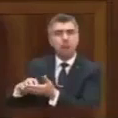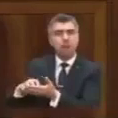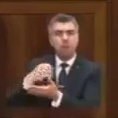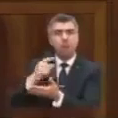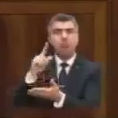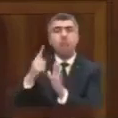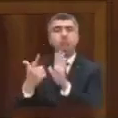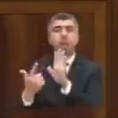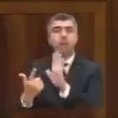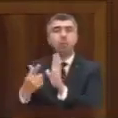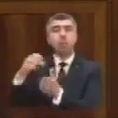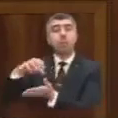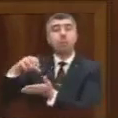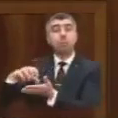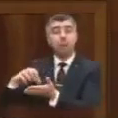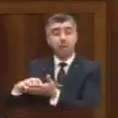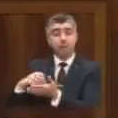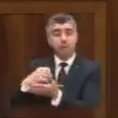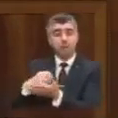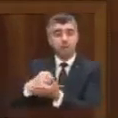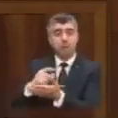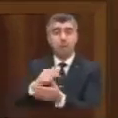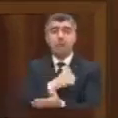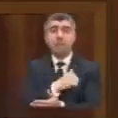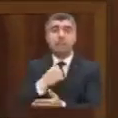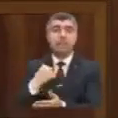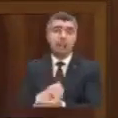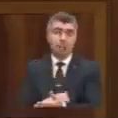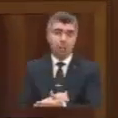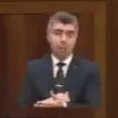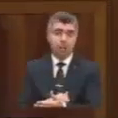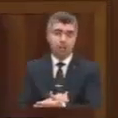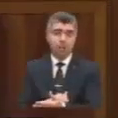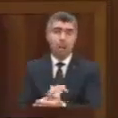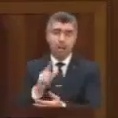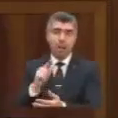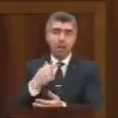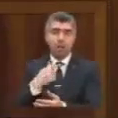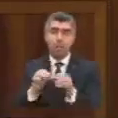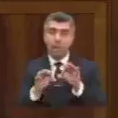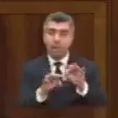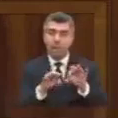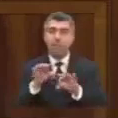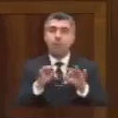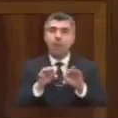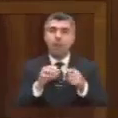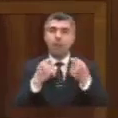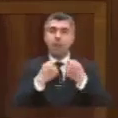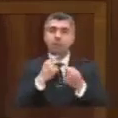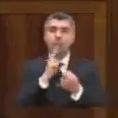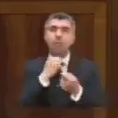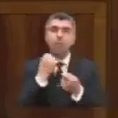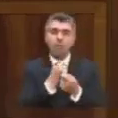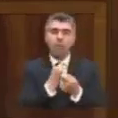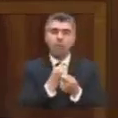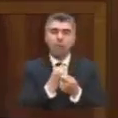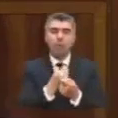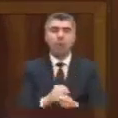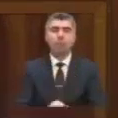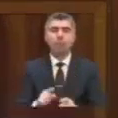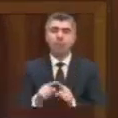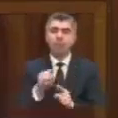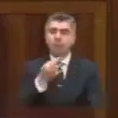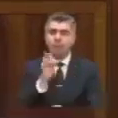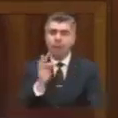دولة اللي حنا بما فيها الصين. المطلوب هو إجراءات السيد رئيس الحكومة، إجراءات اللي دارتها بعض الدول كفر